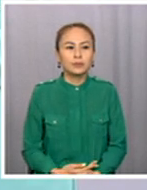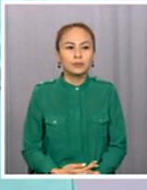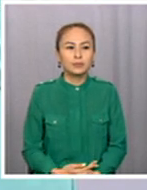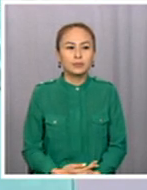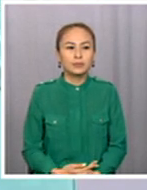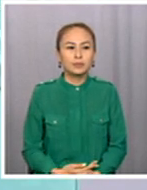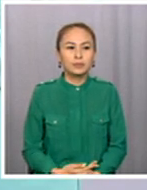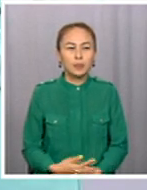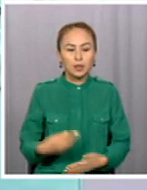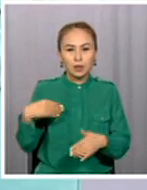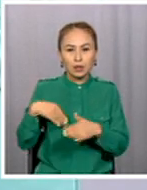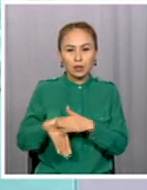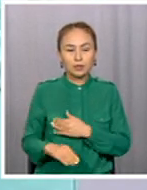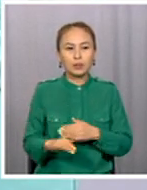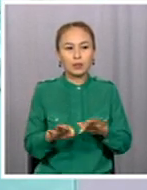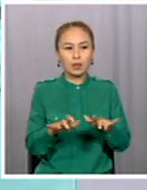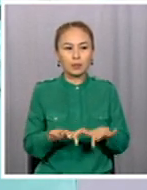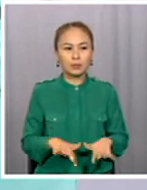қалталық компьютер,